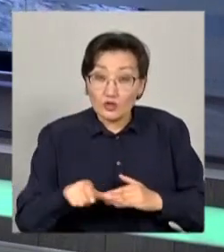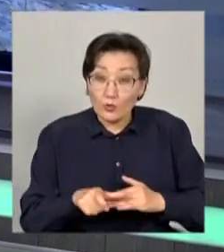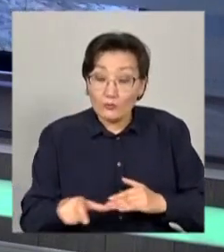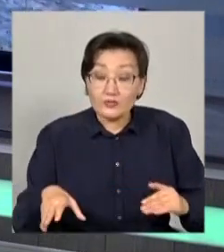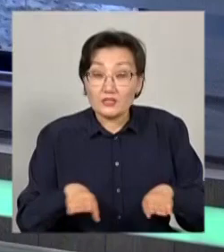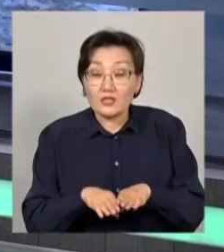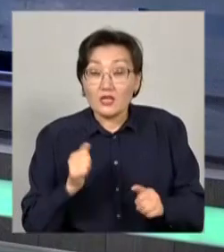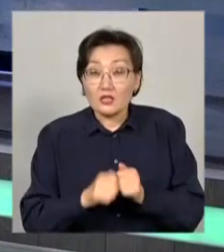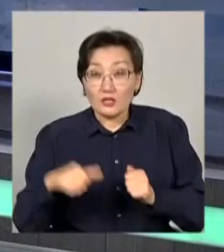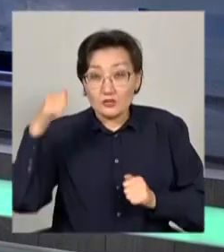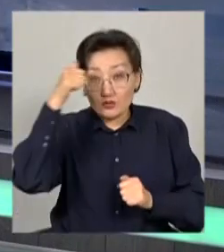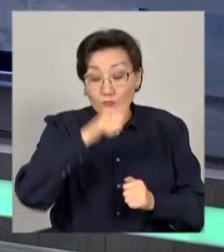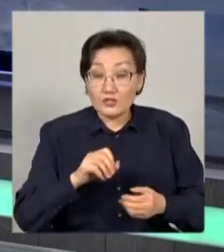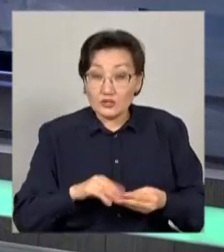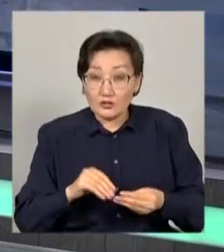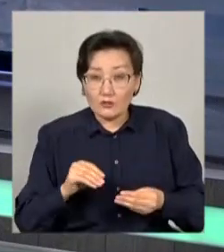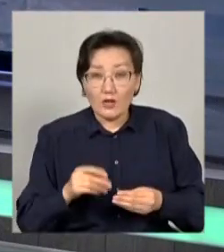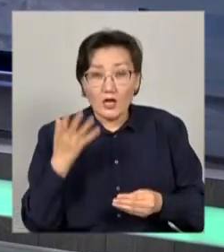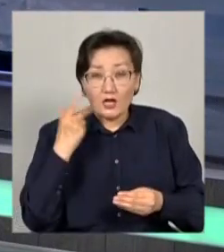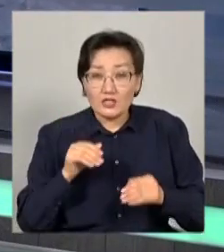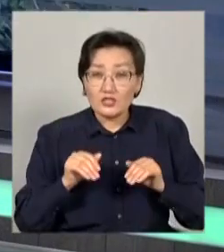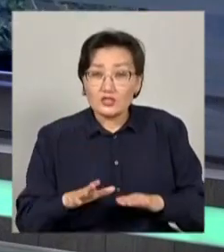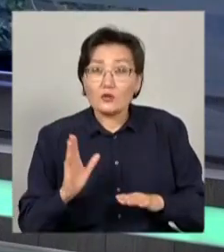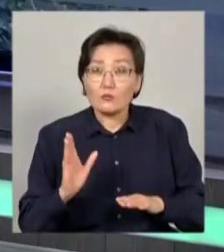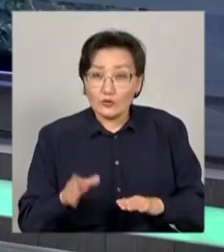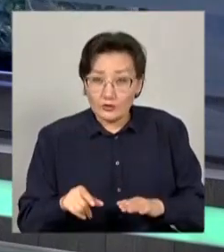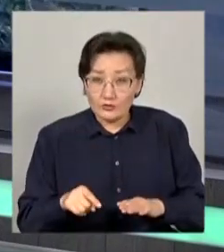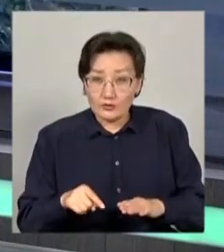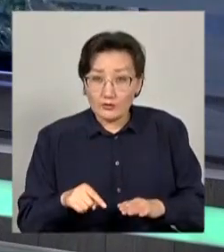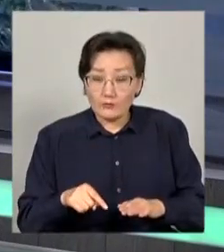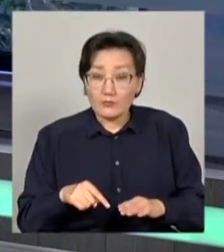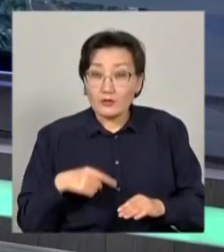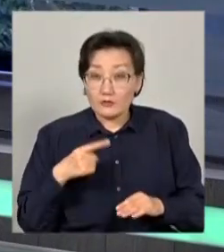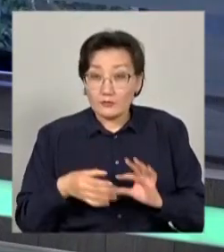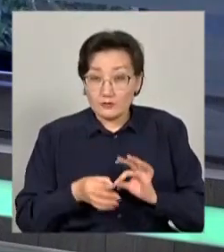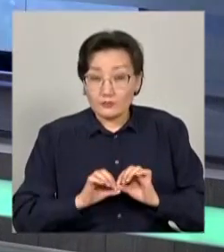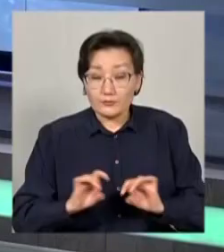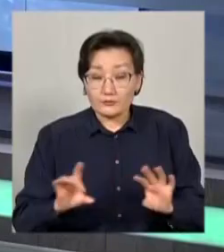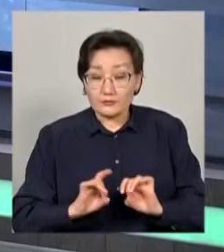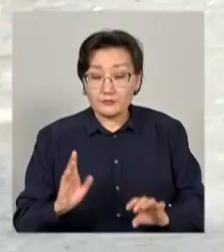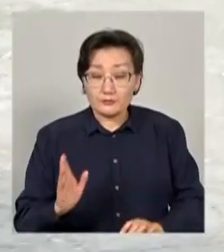Жылда қайталанар жайт қашан шешімін табады деген ел сөзін әріптесім Мадина Оқас тыңдап қайтты.